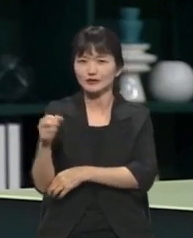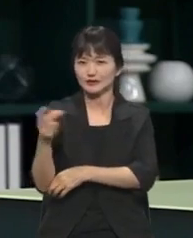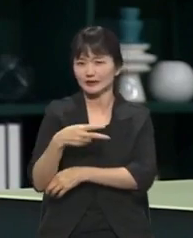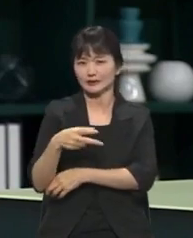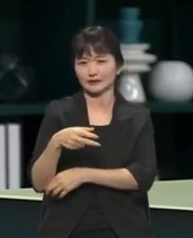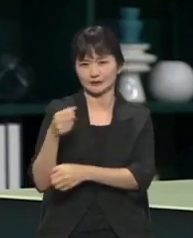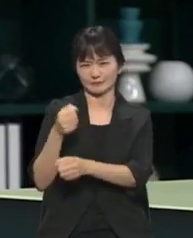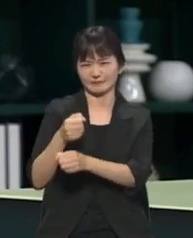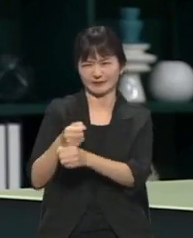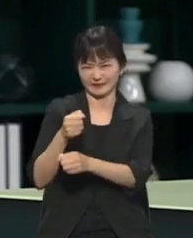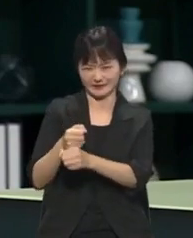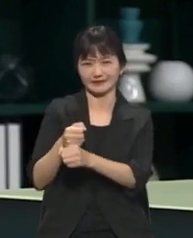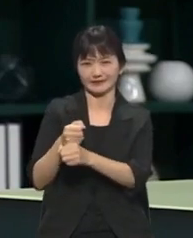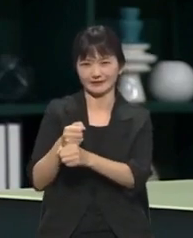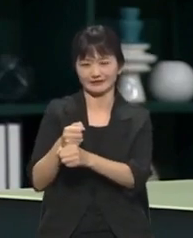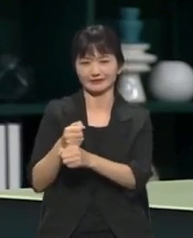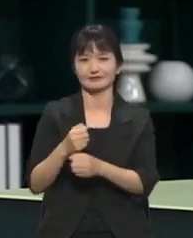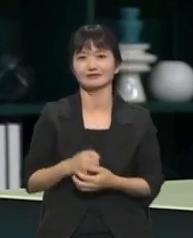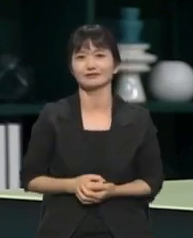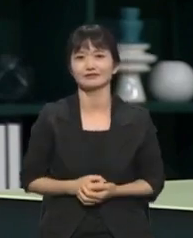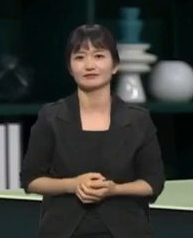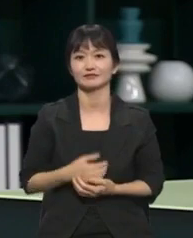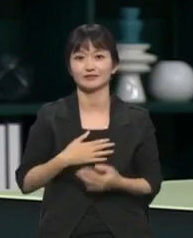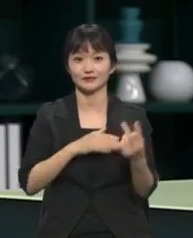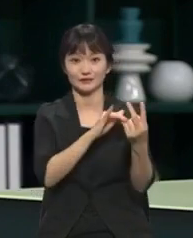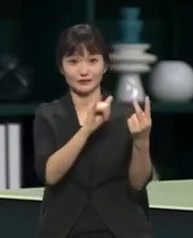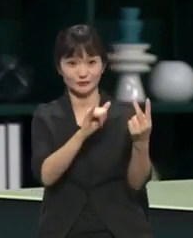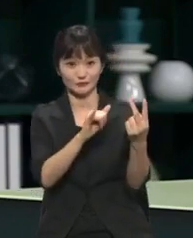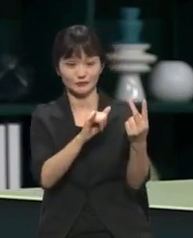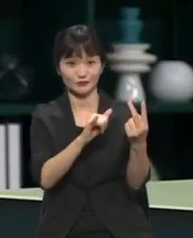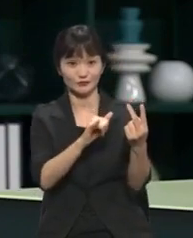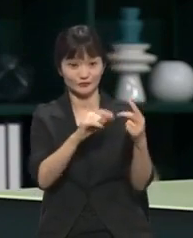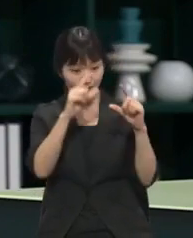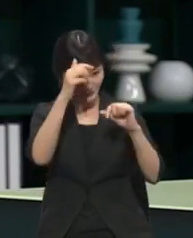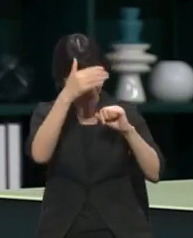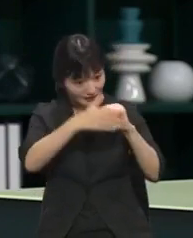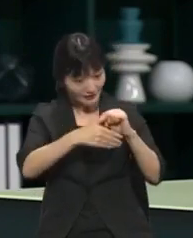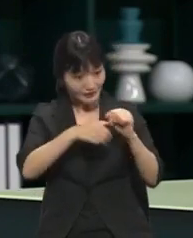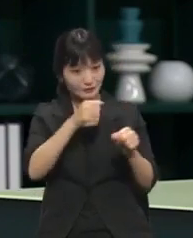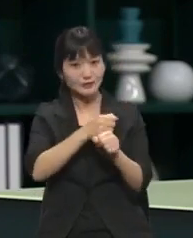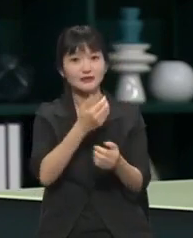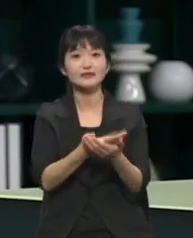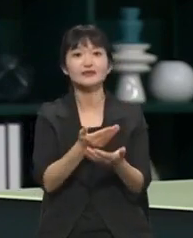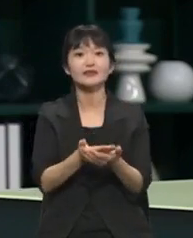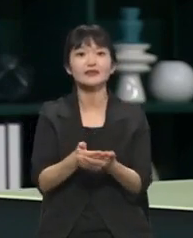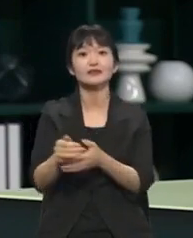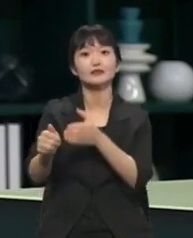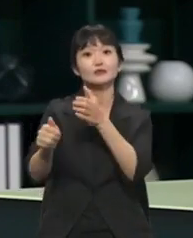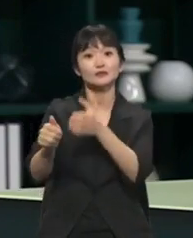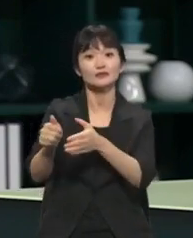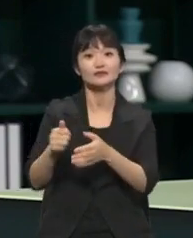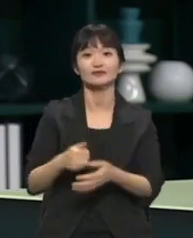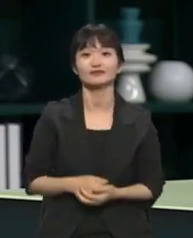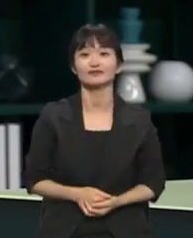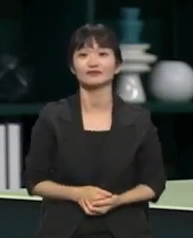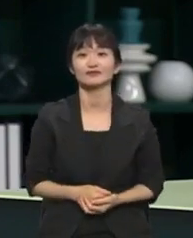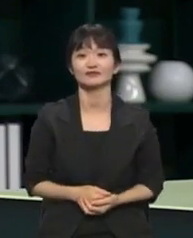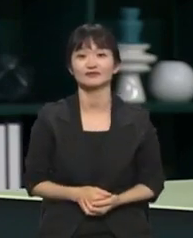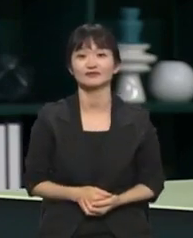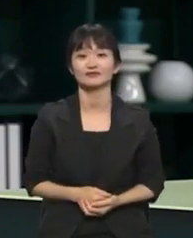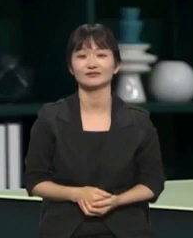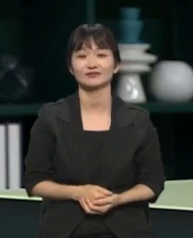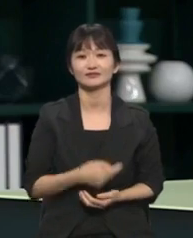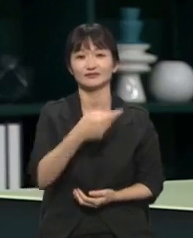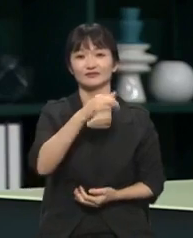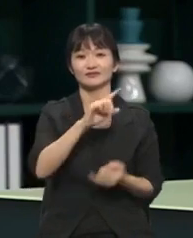만들어 줍니다 제 해석을 해주죠 그래서 제가 두 분 앵커의 AI 프로필 만들어 달라고 한번 ai에 부탁을 해 봤는데요네 일단